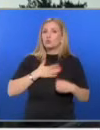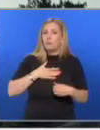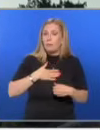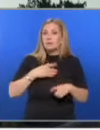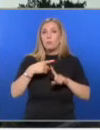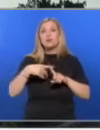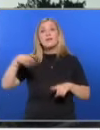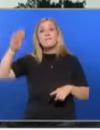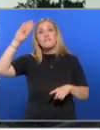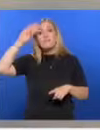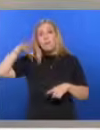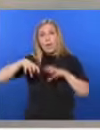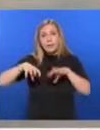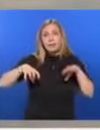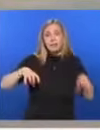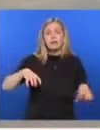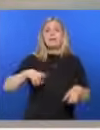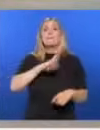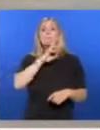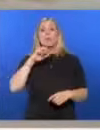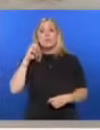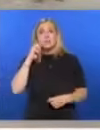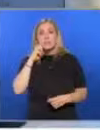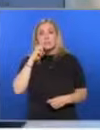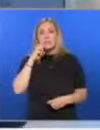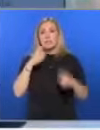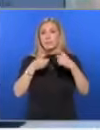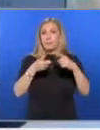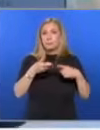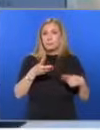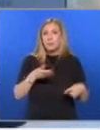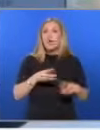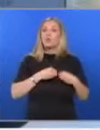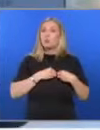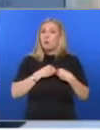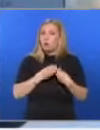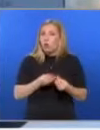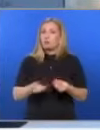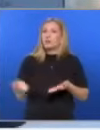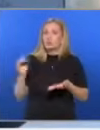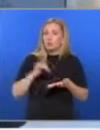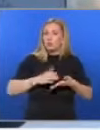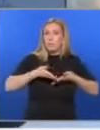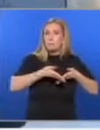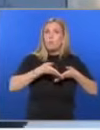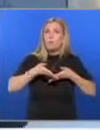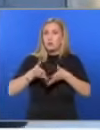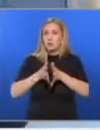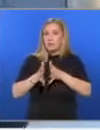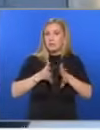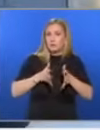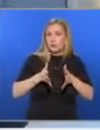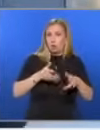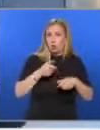се включват. Полиция, изключително много доброволци дойдоха да подпомогнат работата,